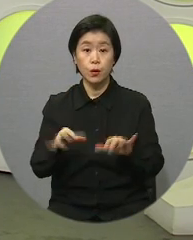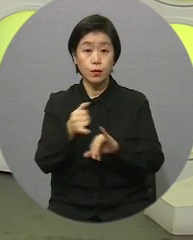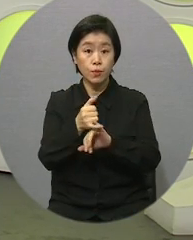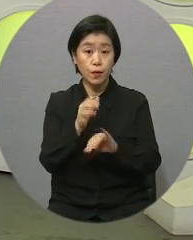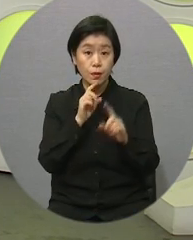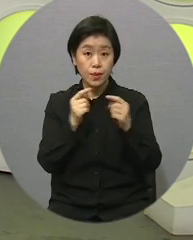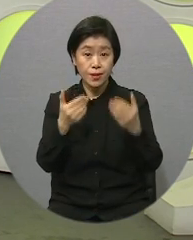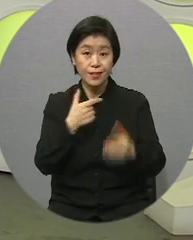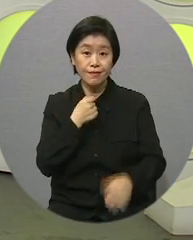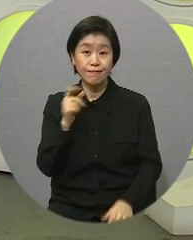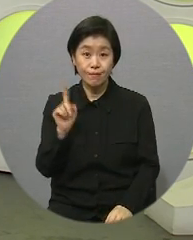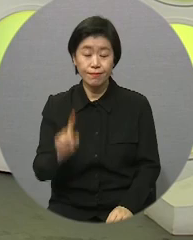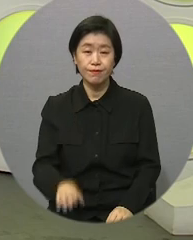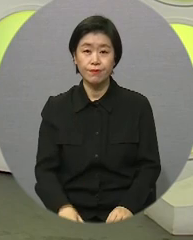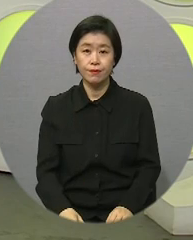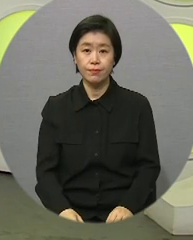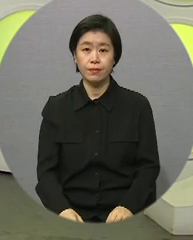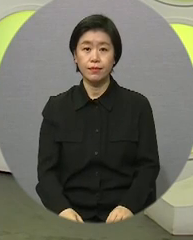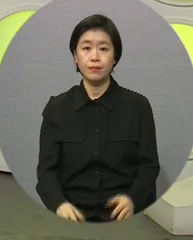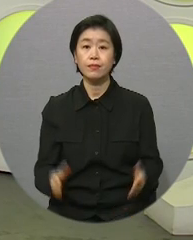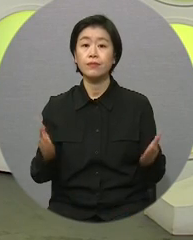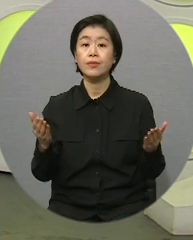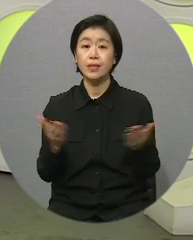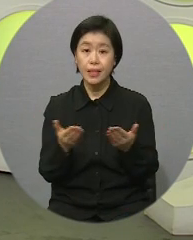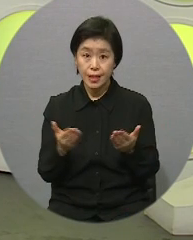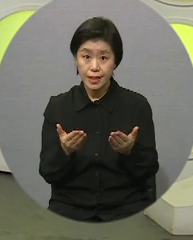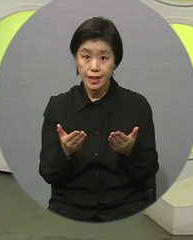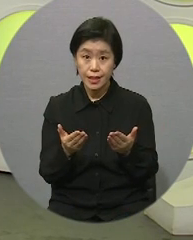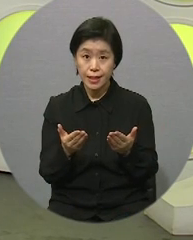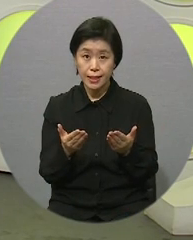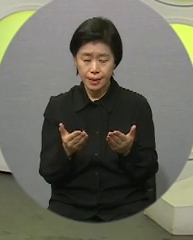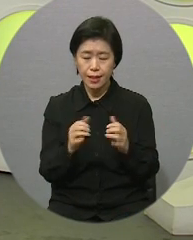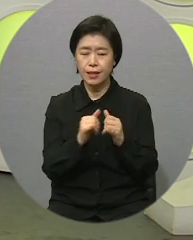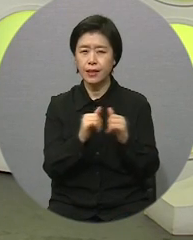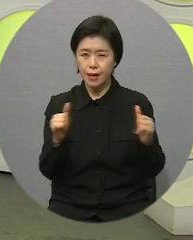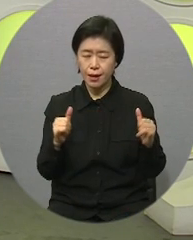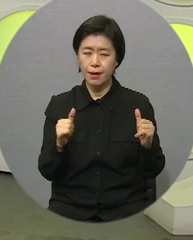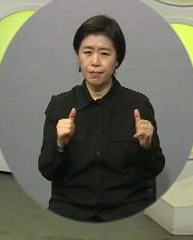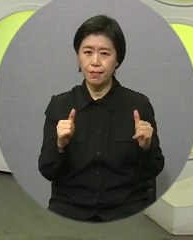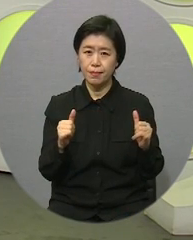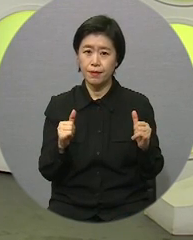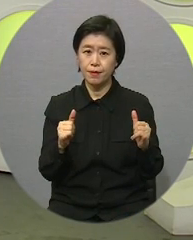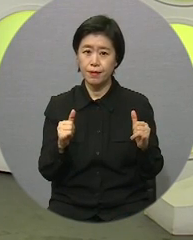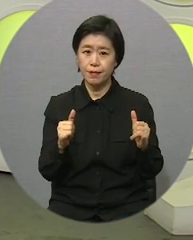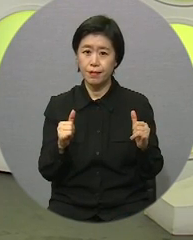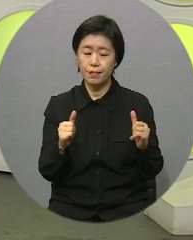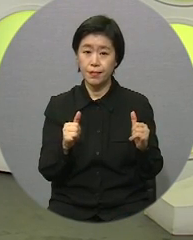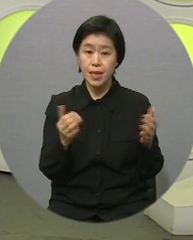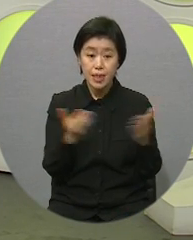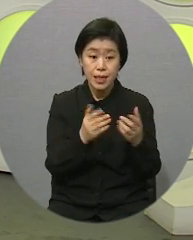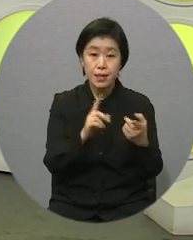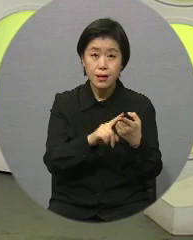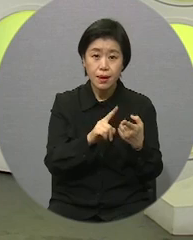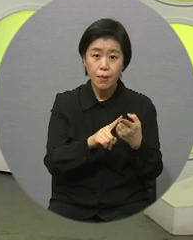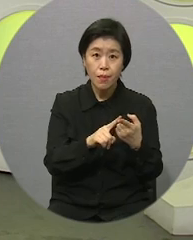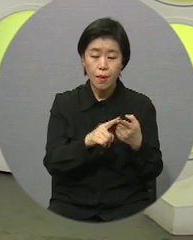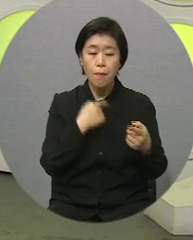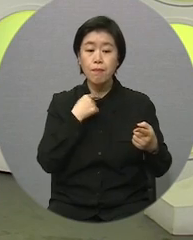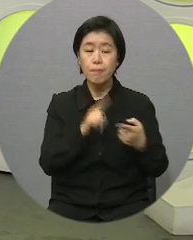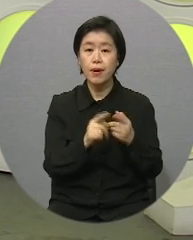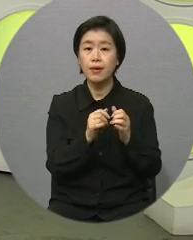좀 드리겠는데요 있어야 돼요네 왜 거기에 맞지도 않는